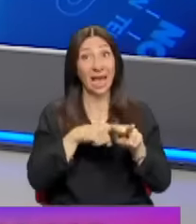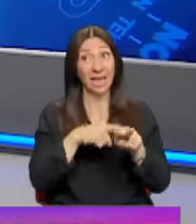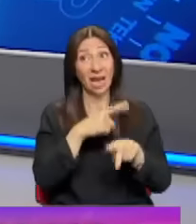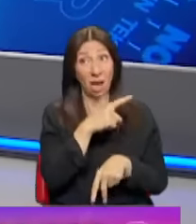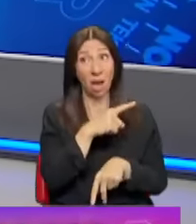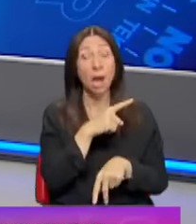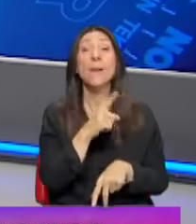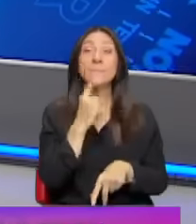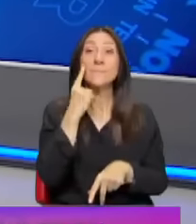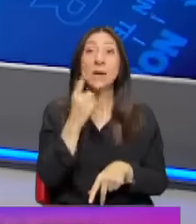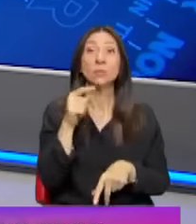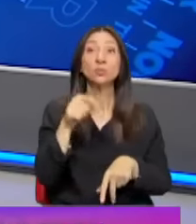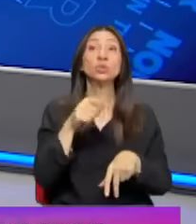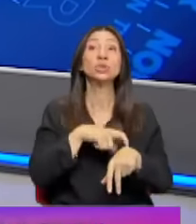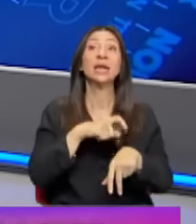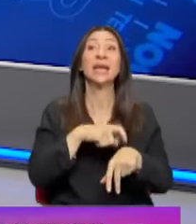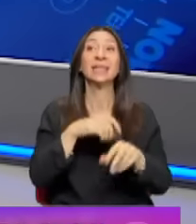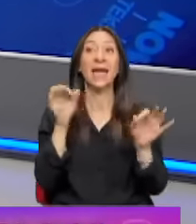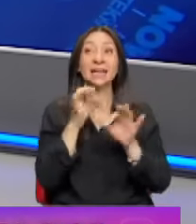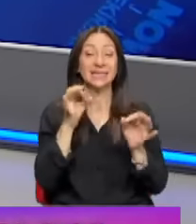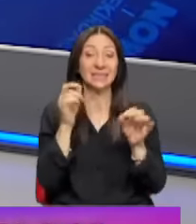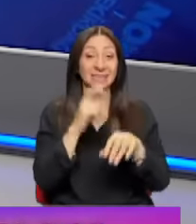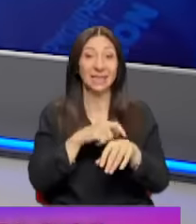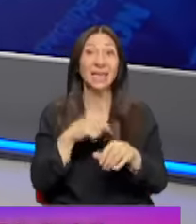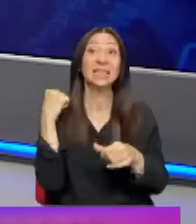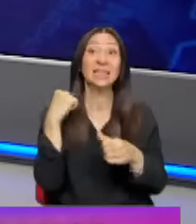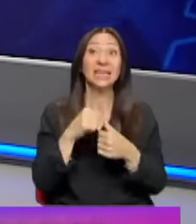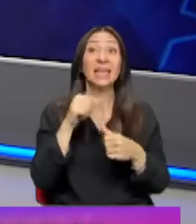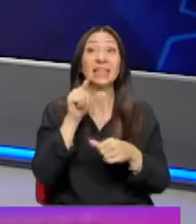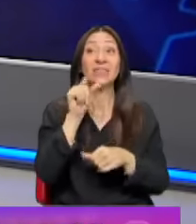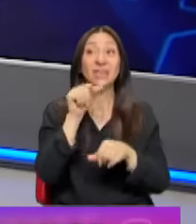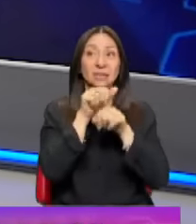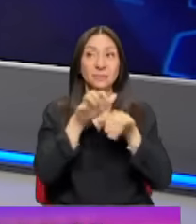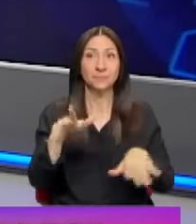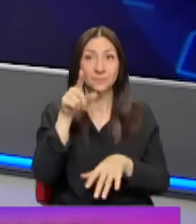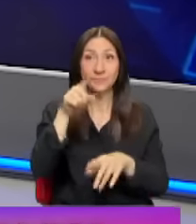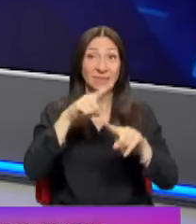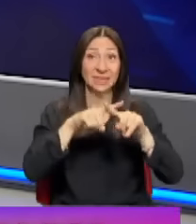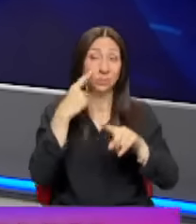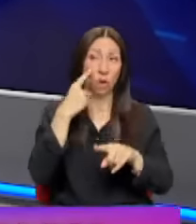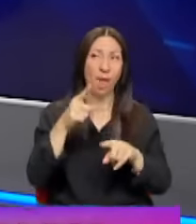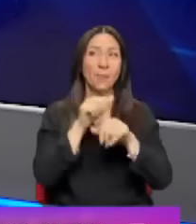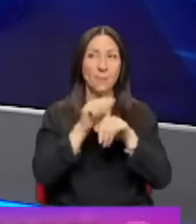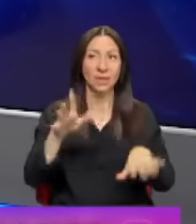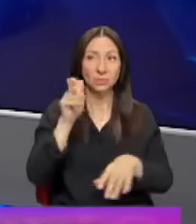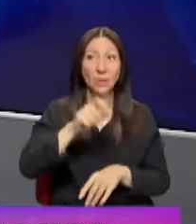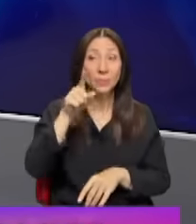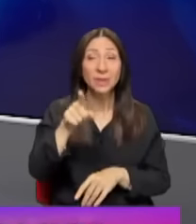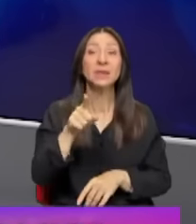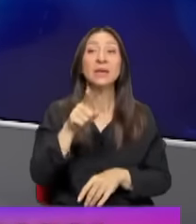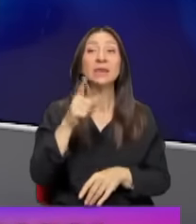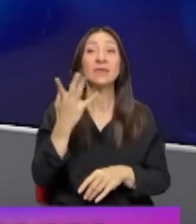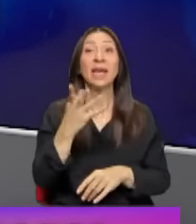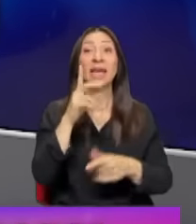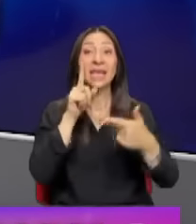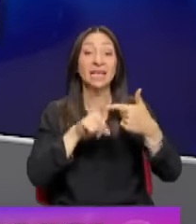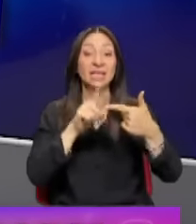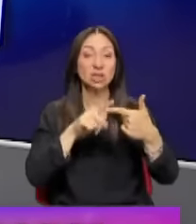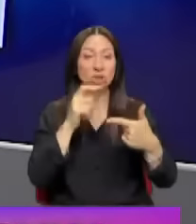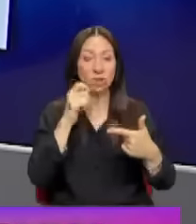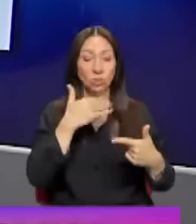Yerlikaya. Bakın bu saatlerde, erken saatlerde yine Twitter üzerinden, X üzerinden bir paylaşım yaptı ve ikinci